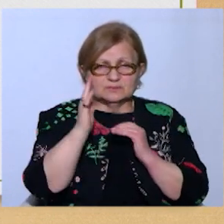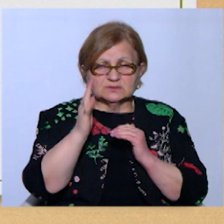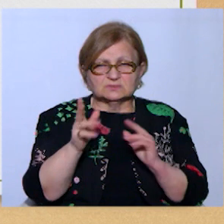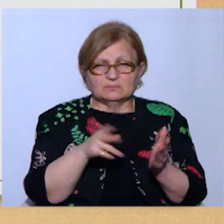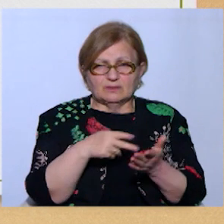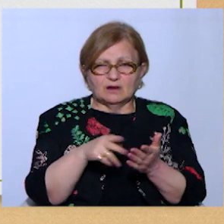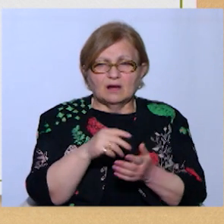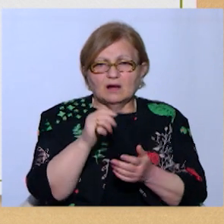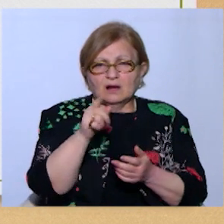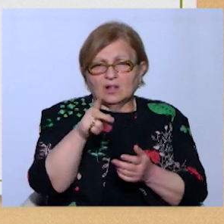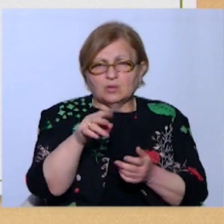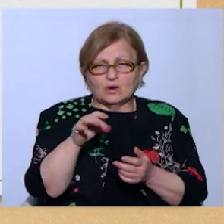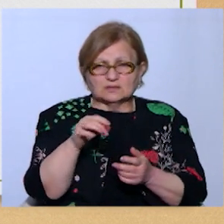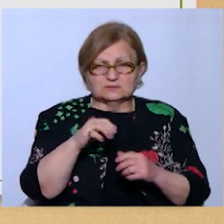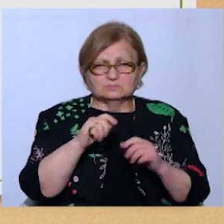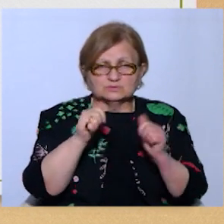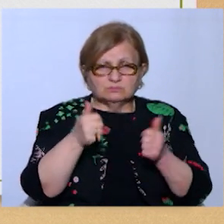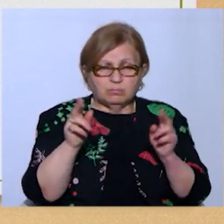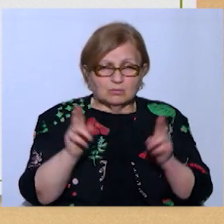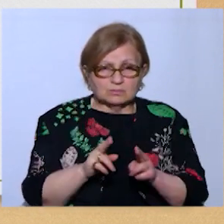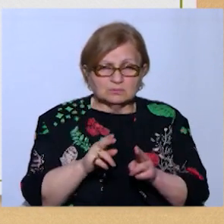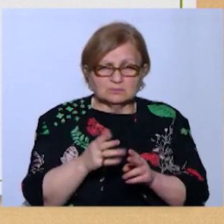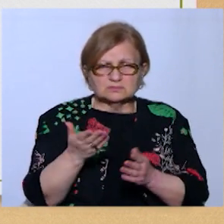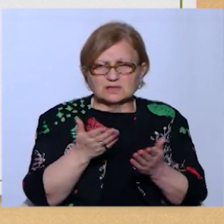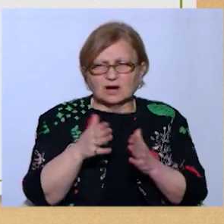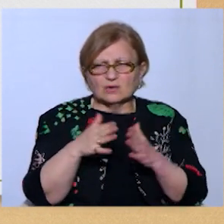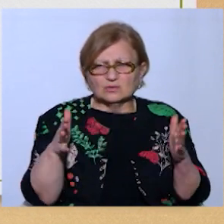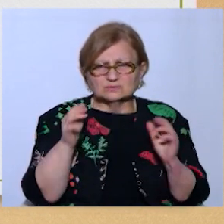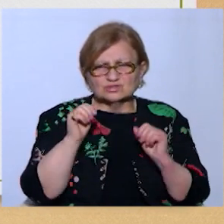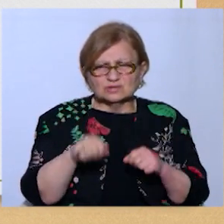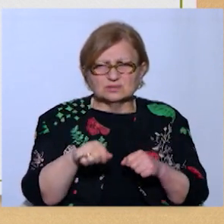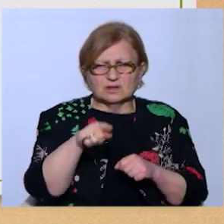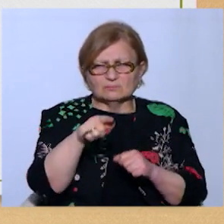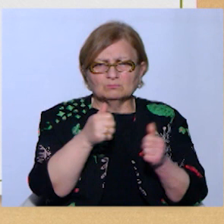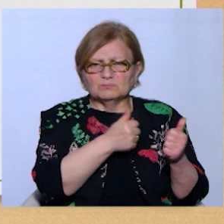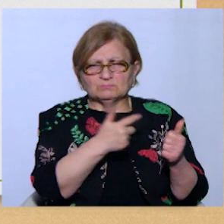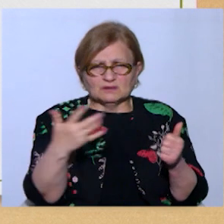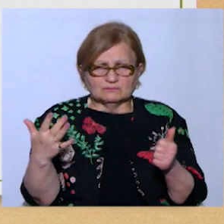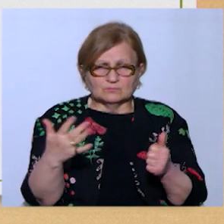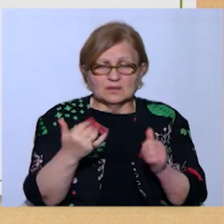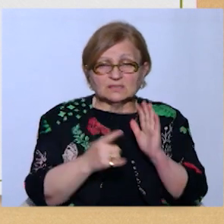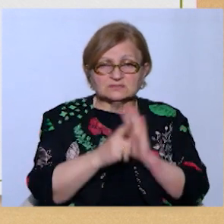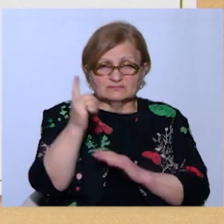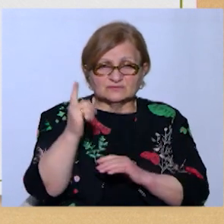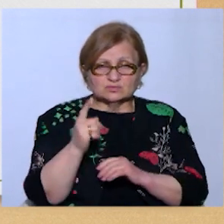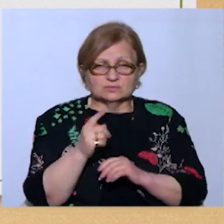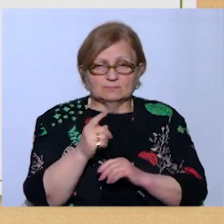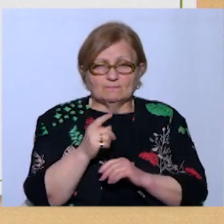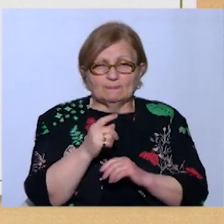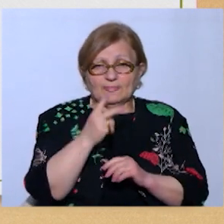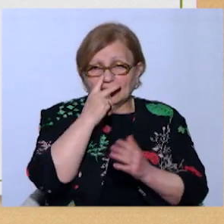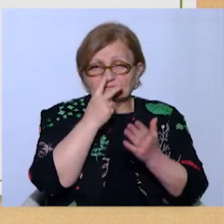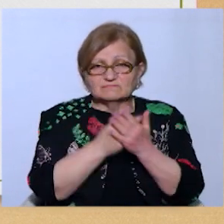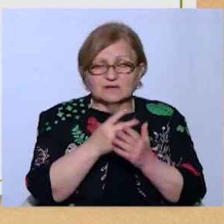2-ის ფუძით აინიდან ფორმულით, წევრების რაუდიდესი რაოდენობა შეიძლება იყოს ამ მიმდევრობაში. მოდი დავიწყოთ, მიუყვეთ